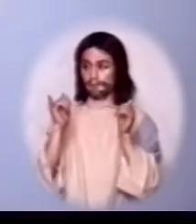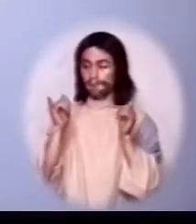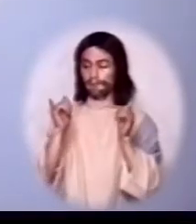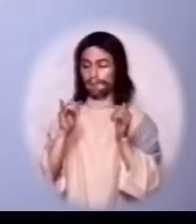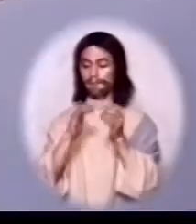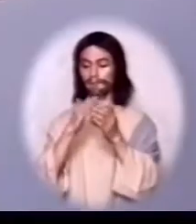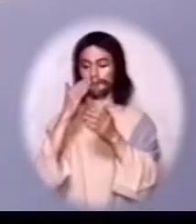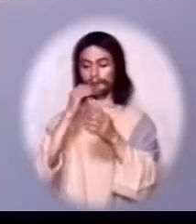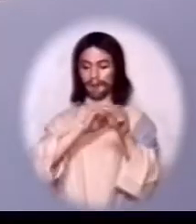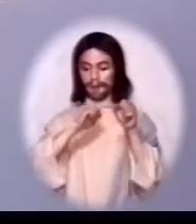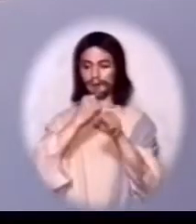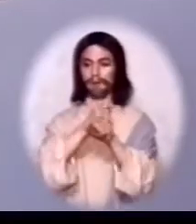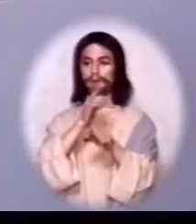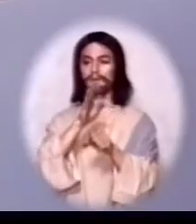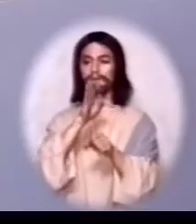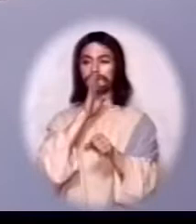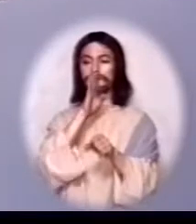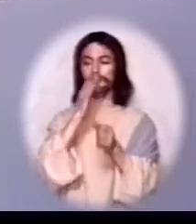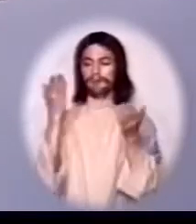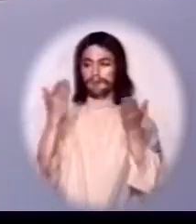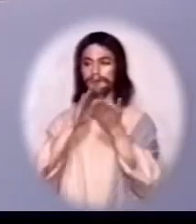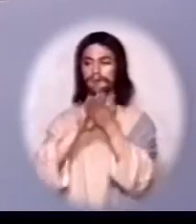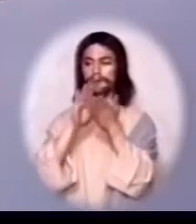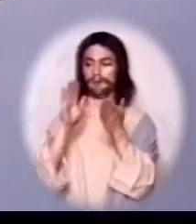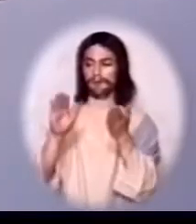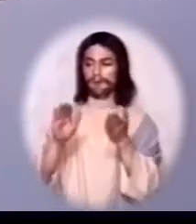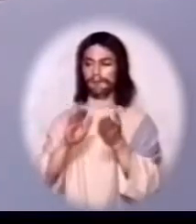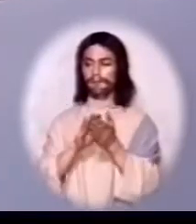사람이 행한 것은 다 옳지 않느냐?